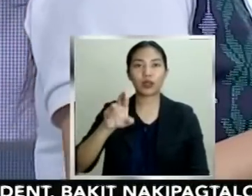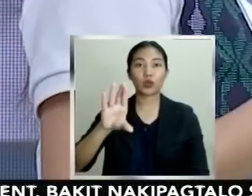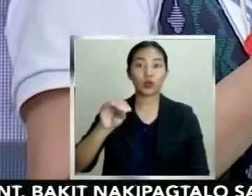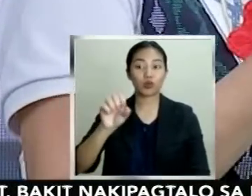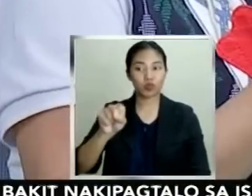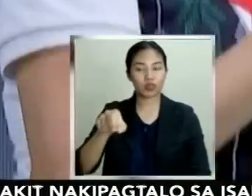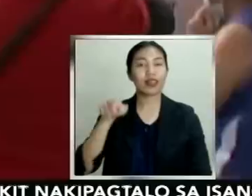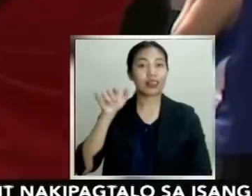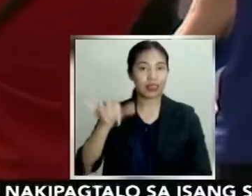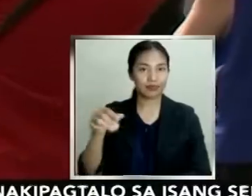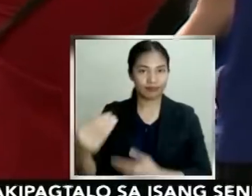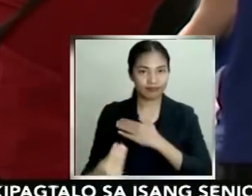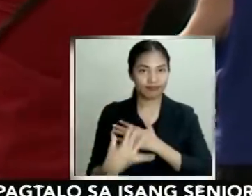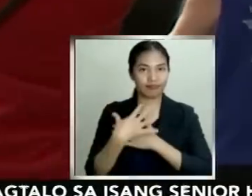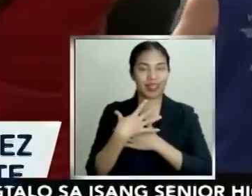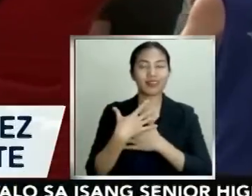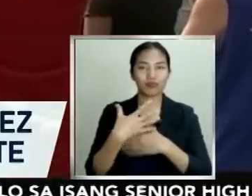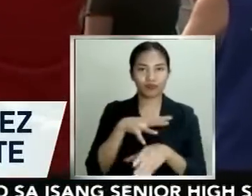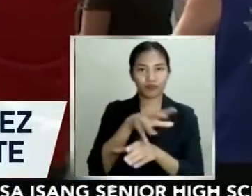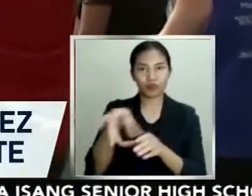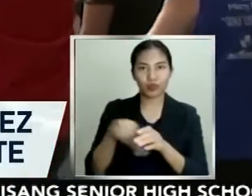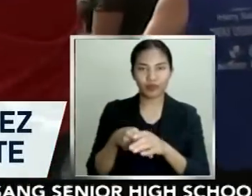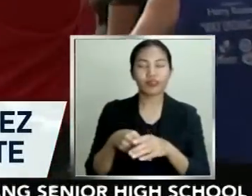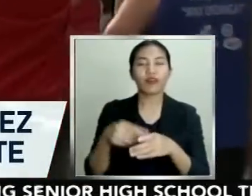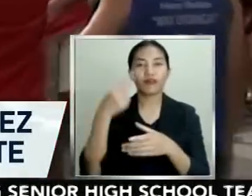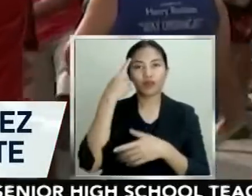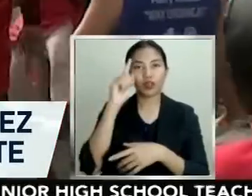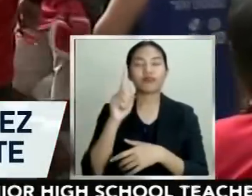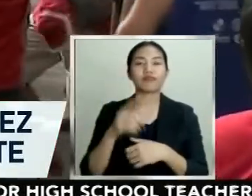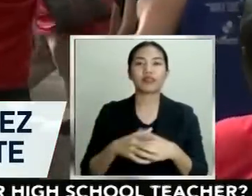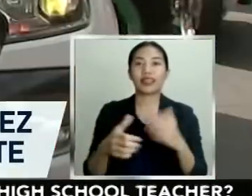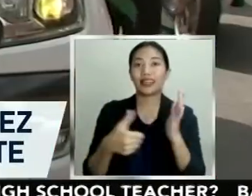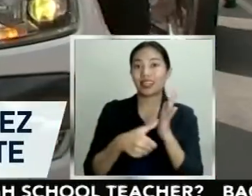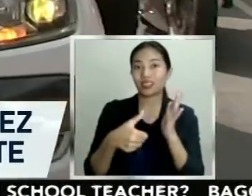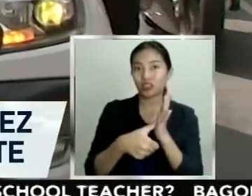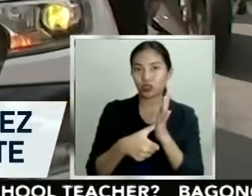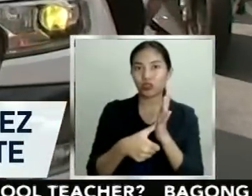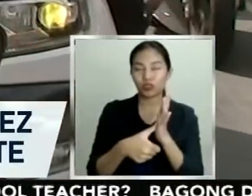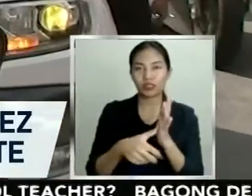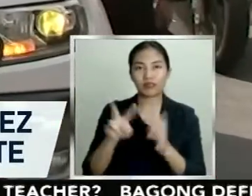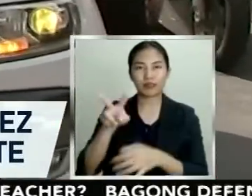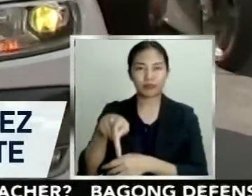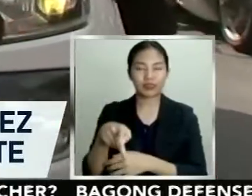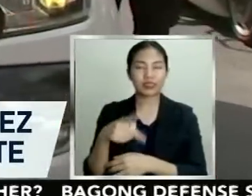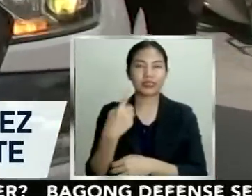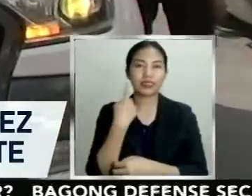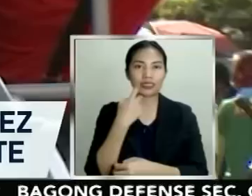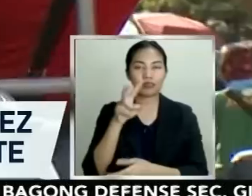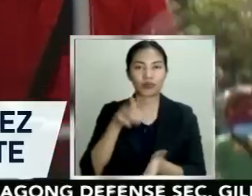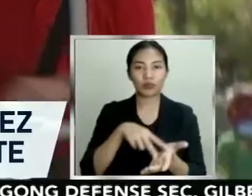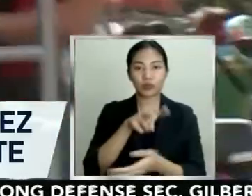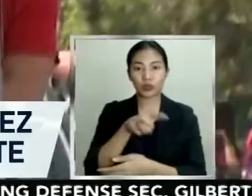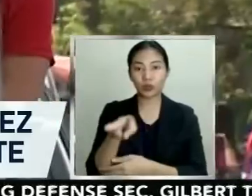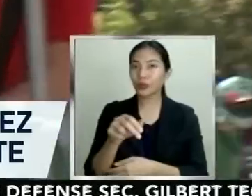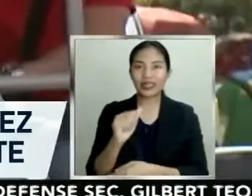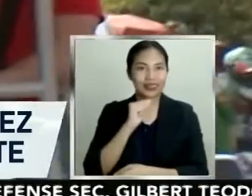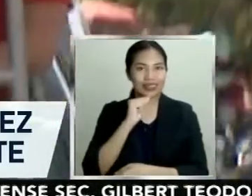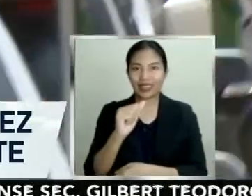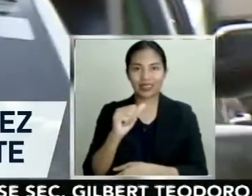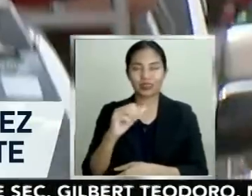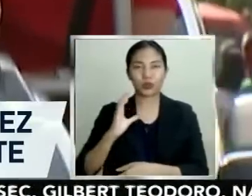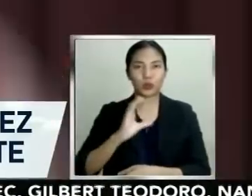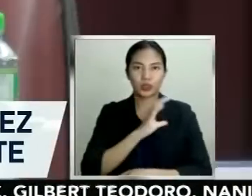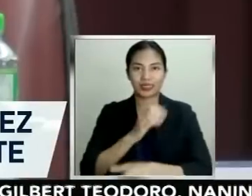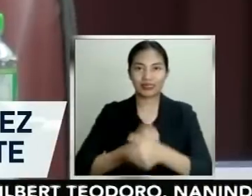sa kanyang tumakbo sa pagka-vice presidente nitong eleksyon 2022. Naglabas ang pahayag tungkol dyan si Duterte kasunod ng inilabas